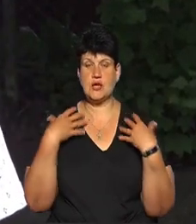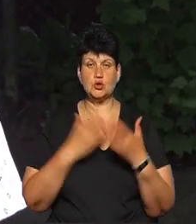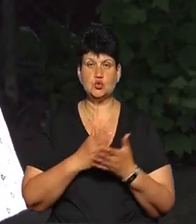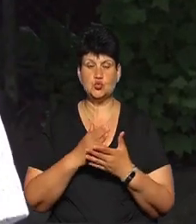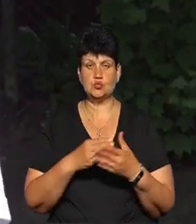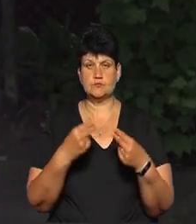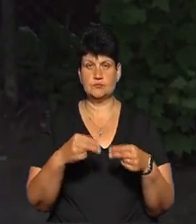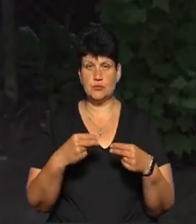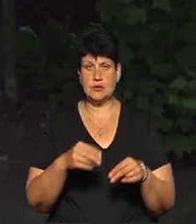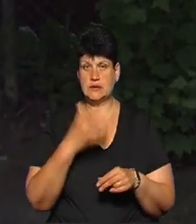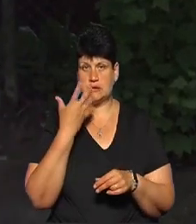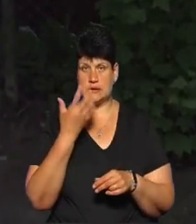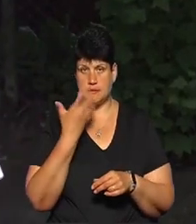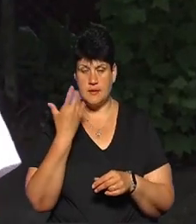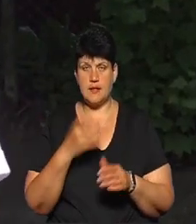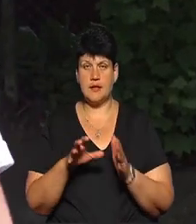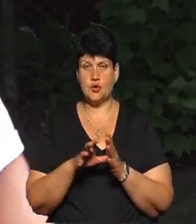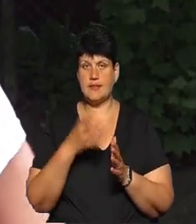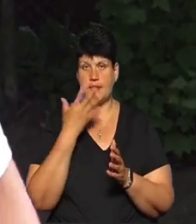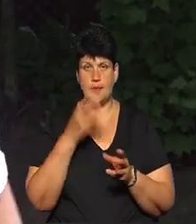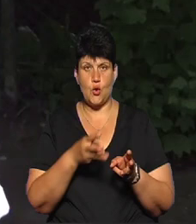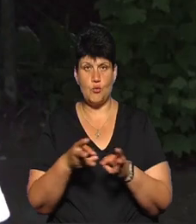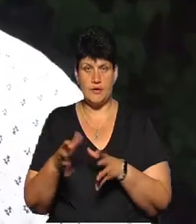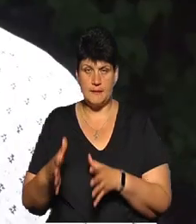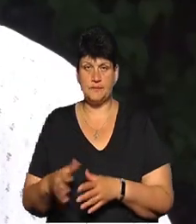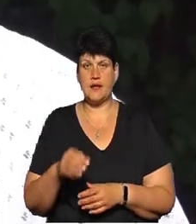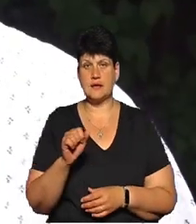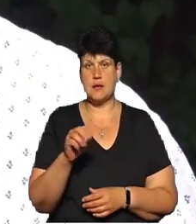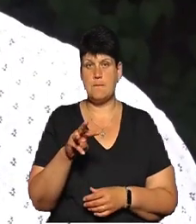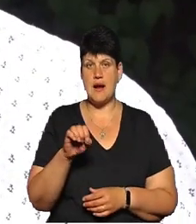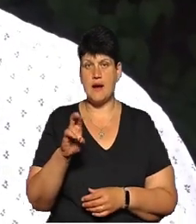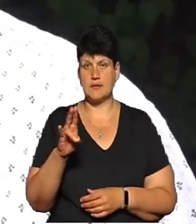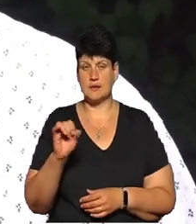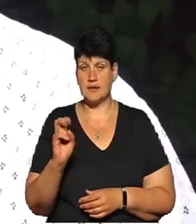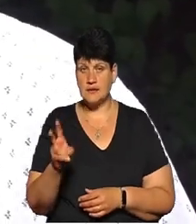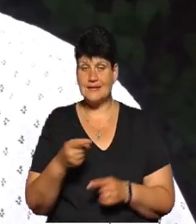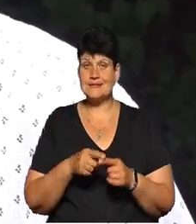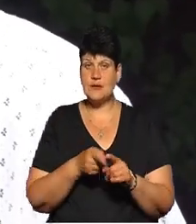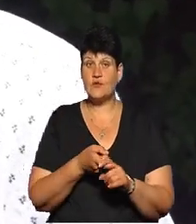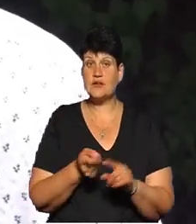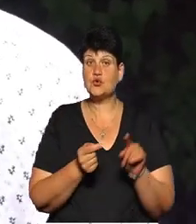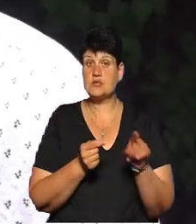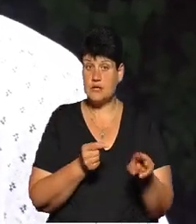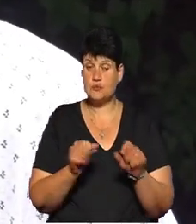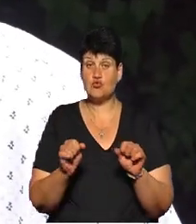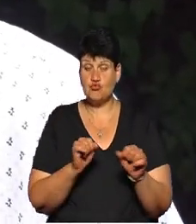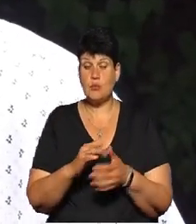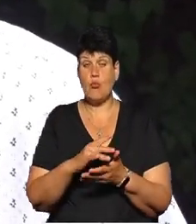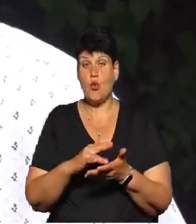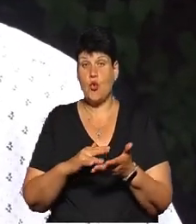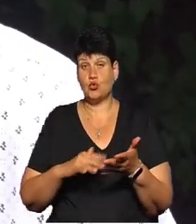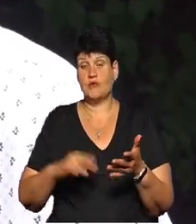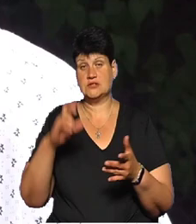збуту теплової енергії Тернопільміськтеплокомуненерго Андрій Мельник. За його словами, це пов'язано з тим, що уряд продовжив